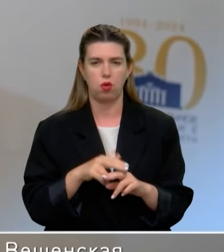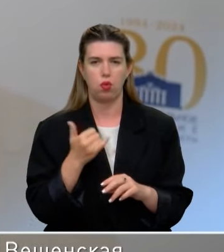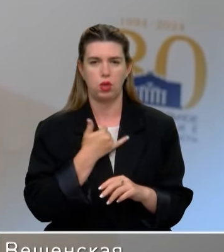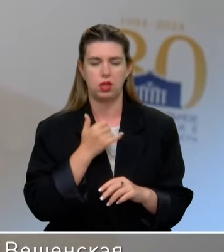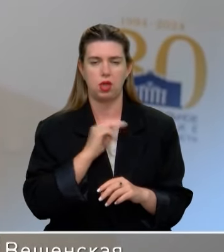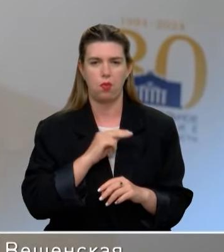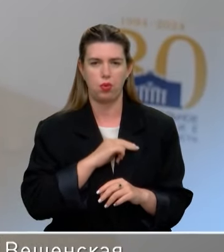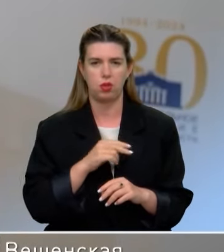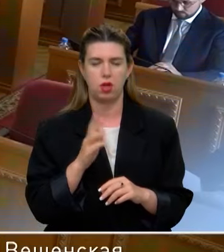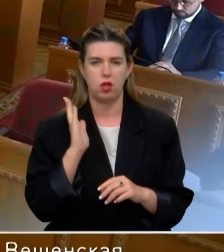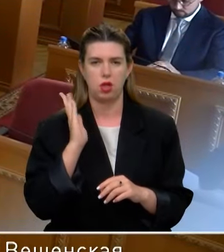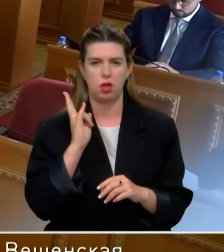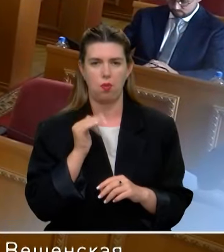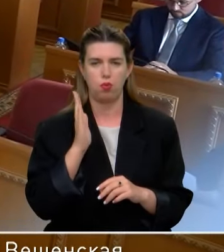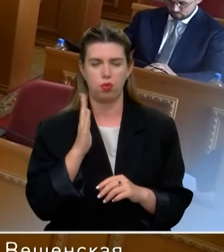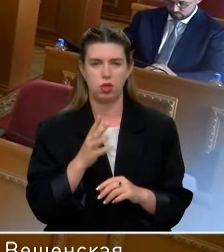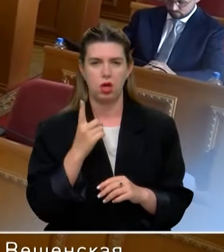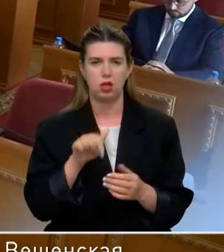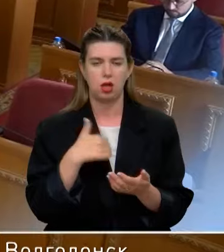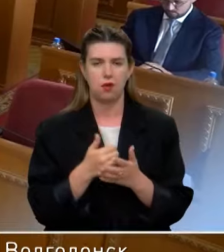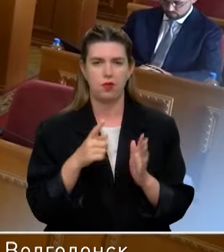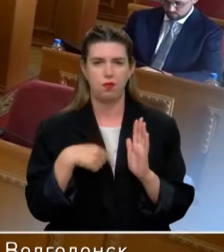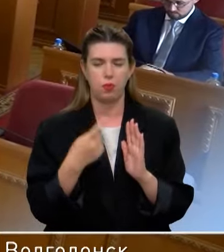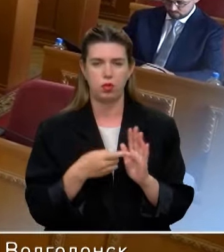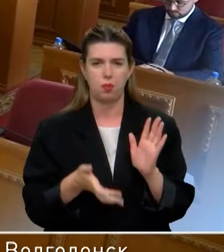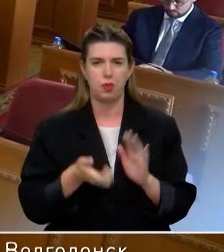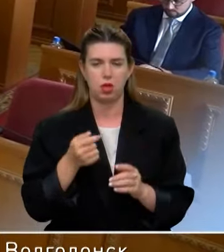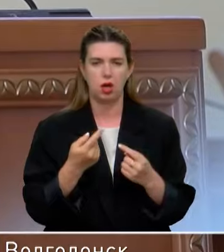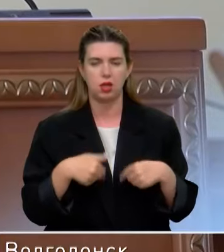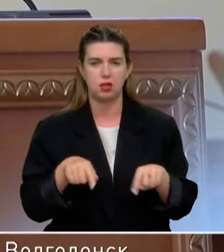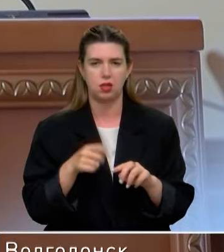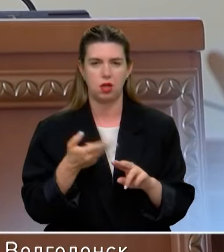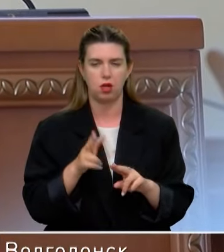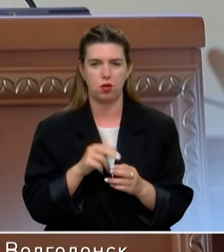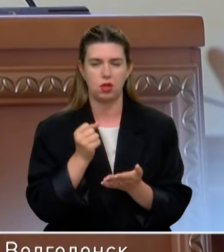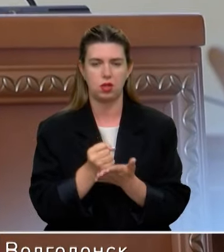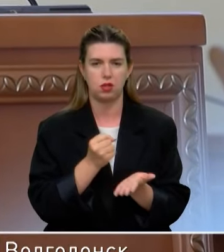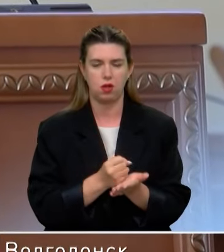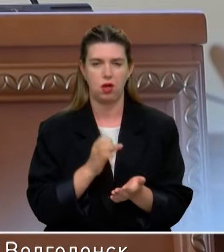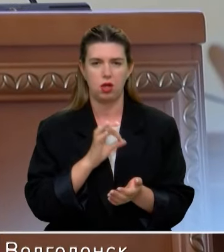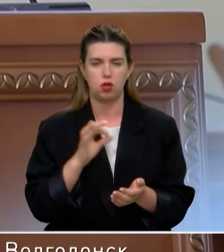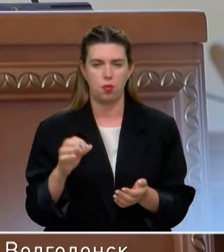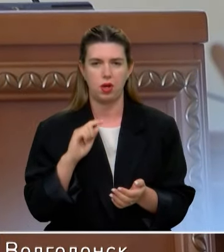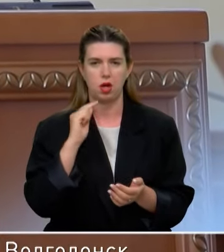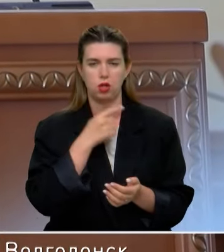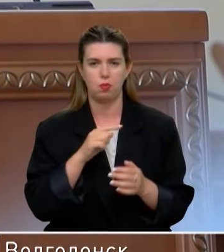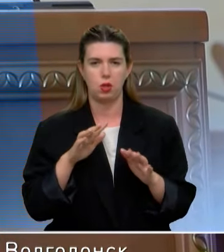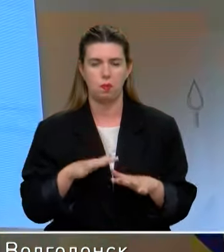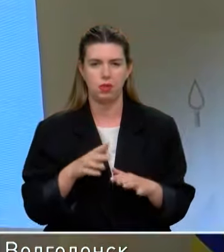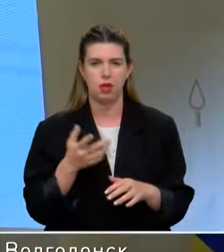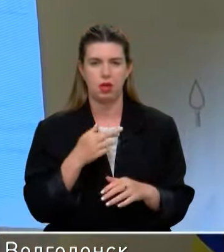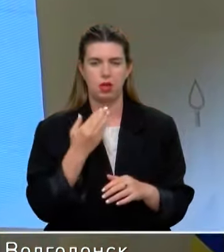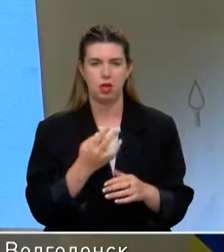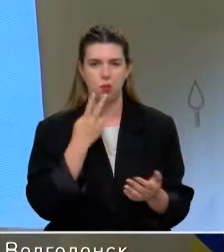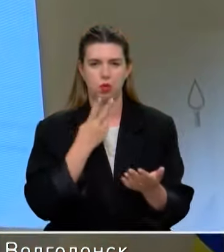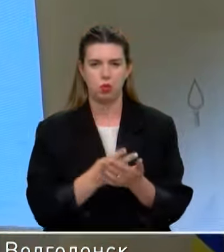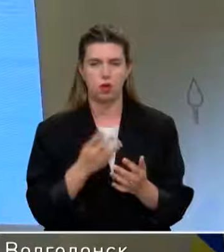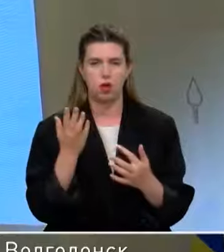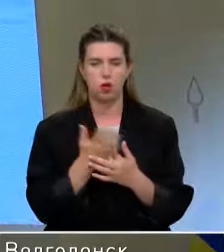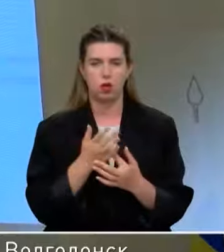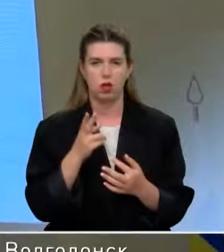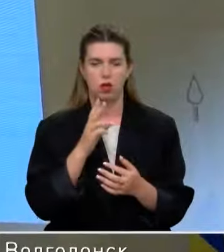работают на перспективу один из ключевых вопросов поддержка организаций которые зарегистрированы в особой экономической зоне для них предусмотрели